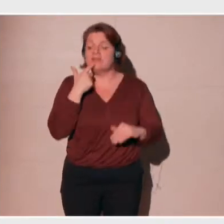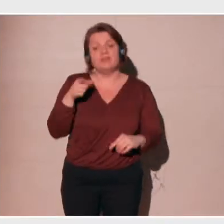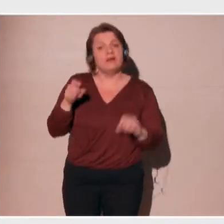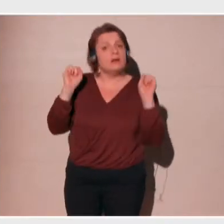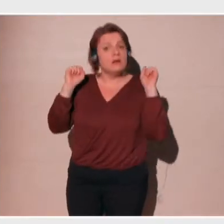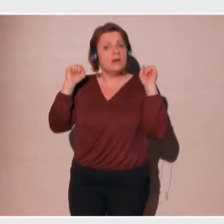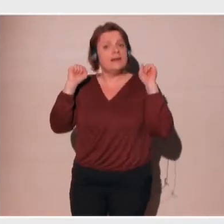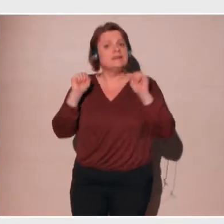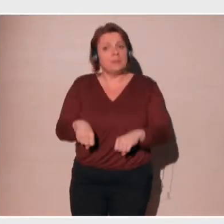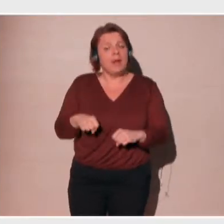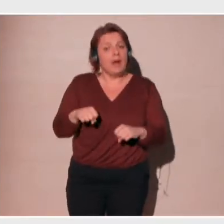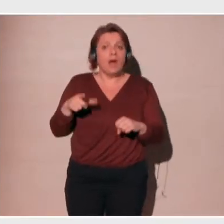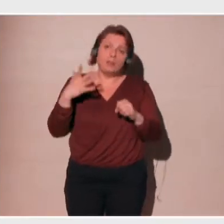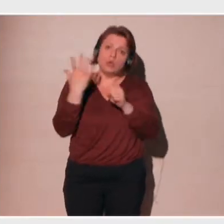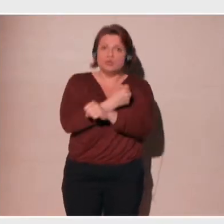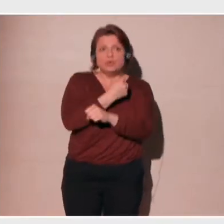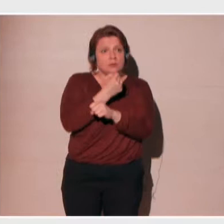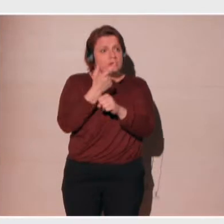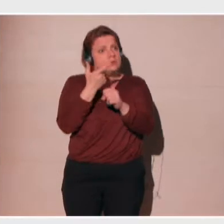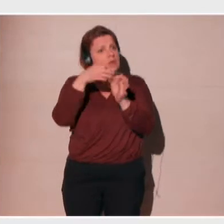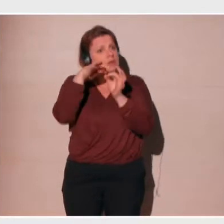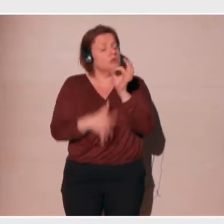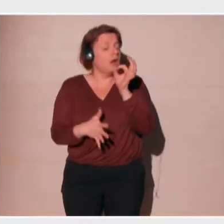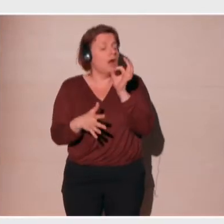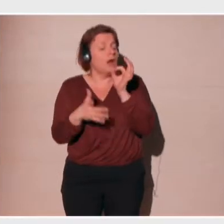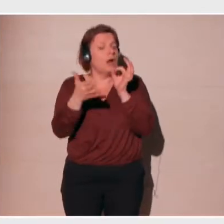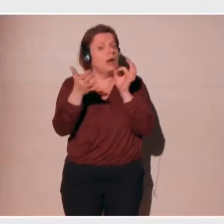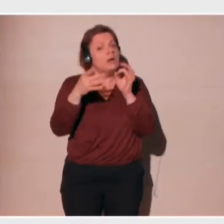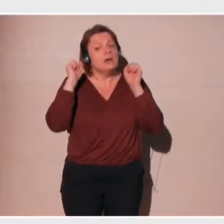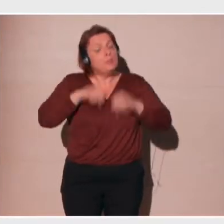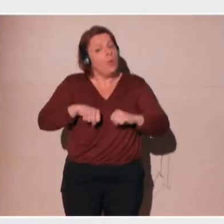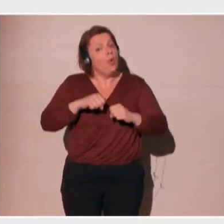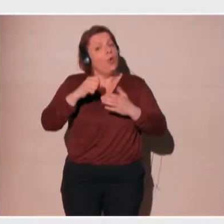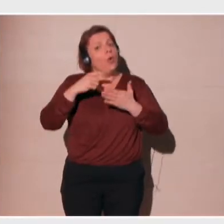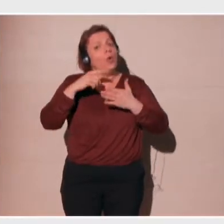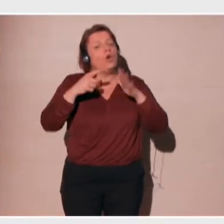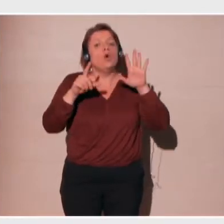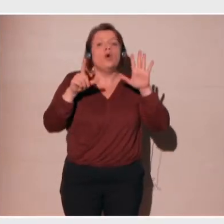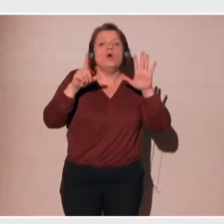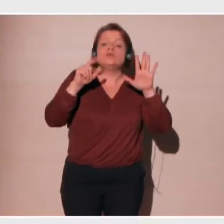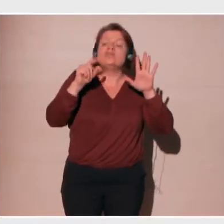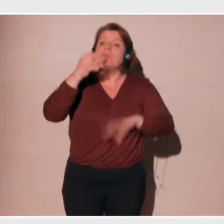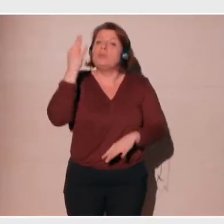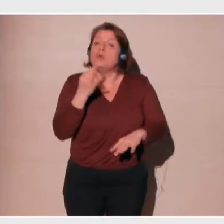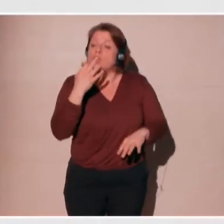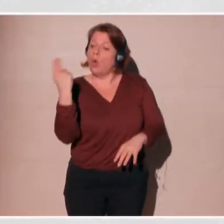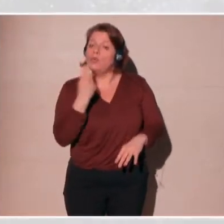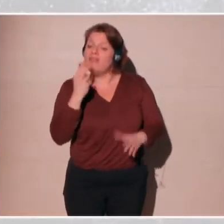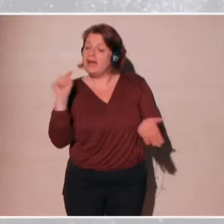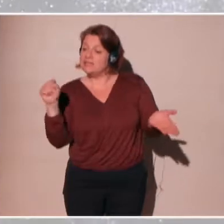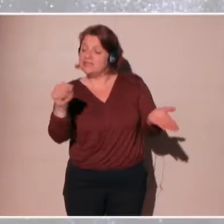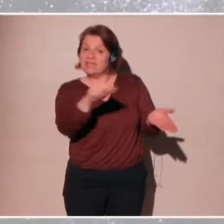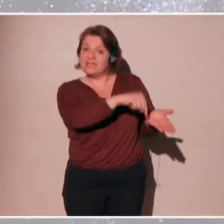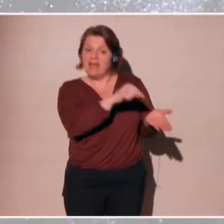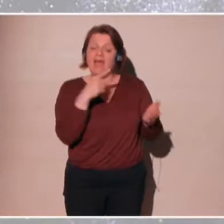réussir avec un résultat de... Il est capable de réussir les examens d'entrée de plus de 70% des universités du Japon. Alors